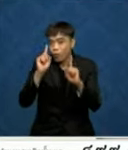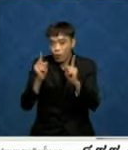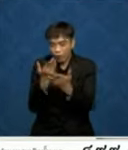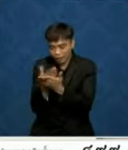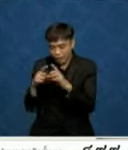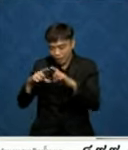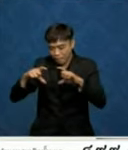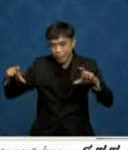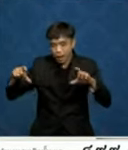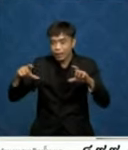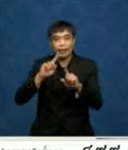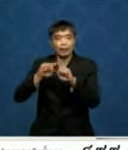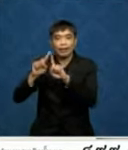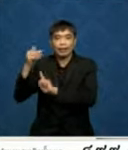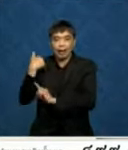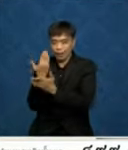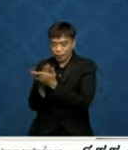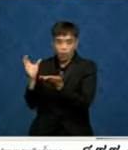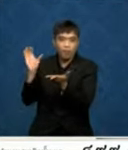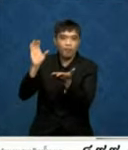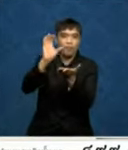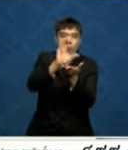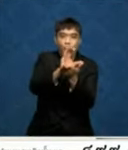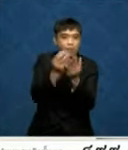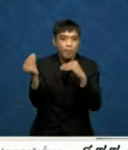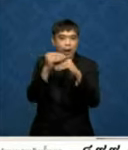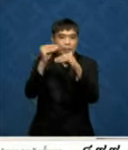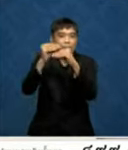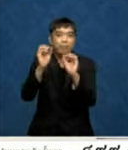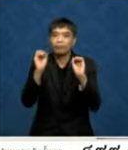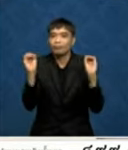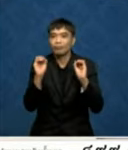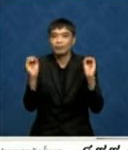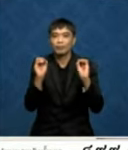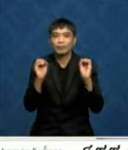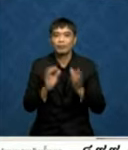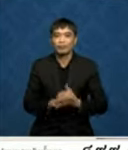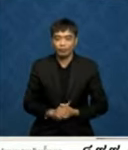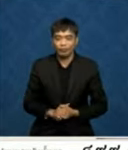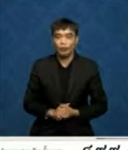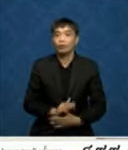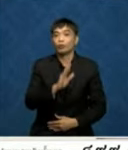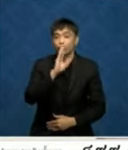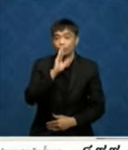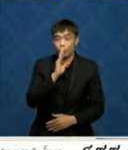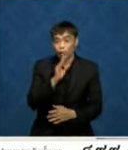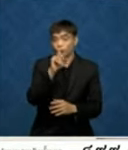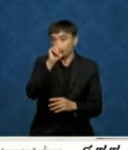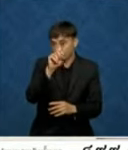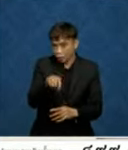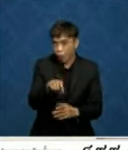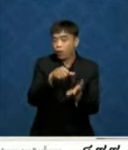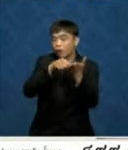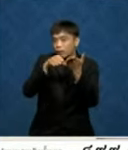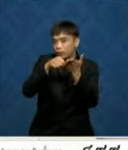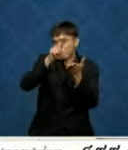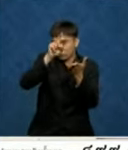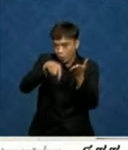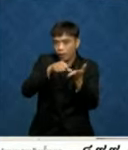แรงซื้อการลงทุนใหม่จะไม่เกิดขึ้นและเมื่อต้องลงมือแก้ไขกันอย่างจริ